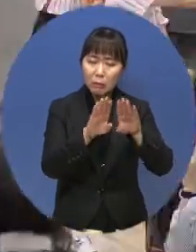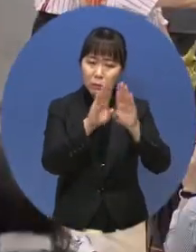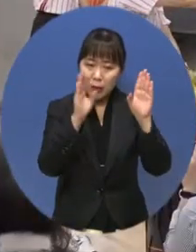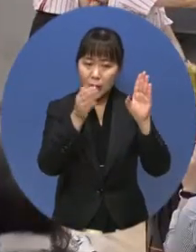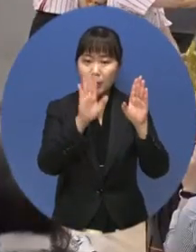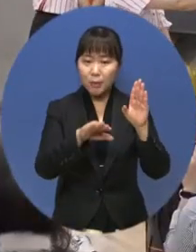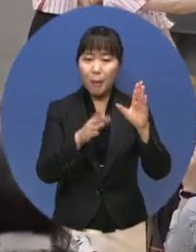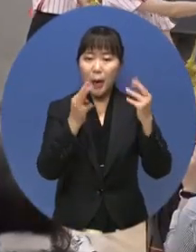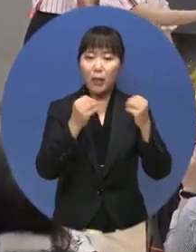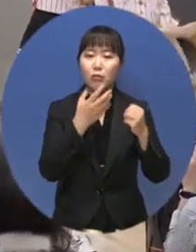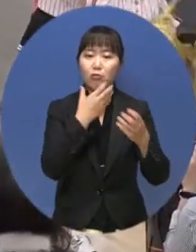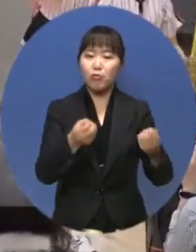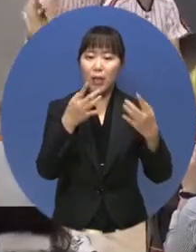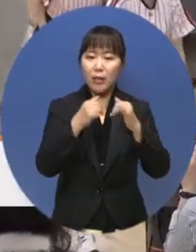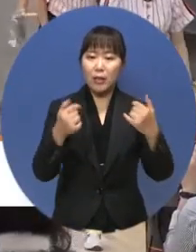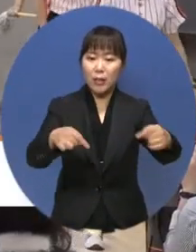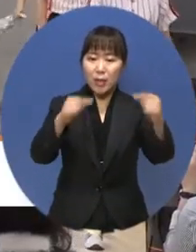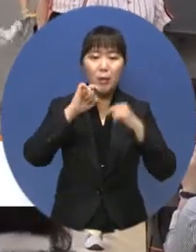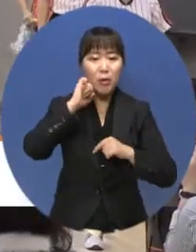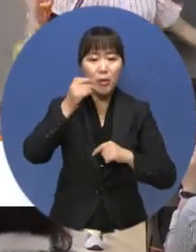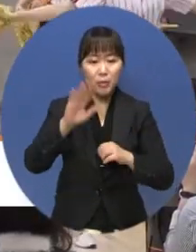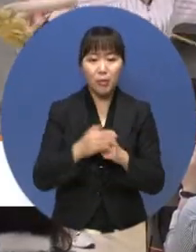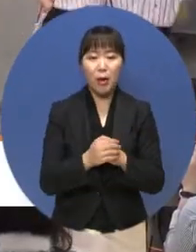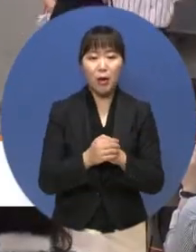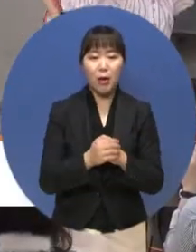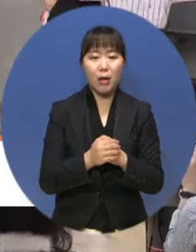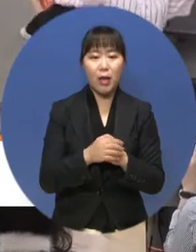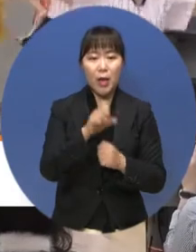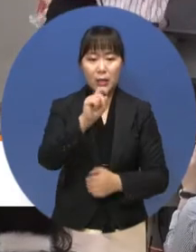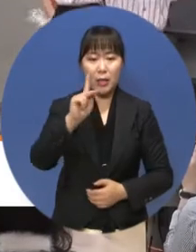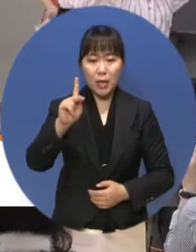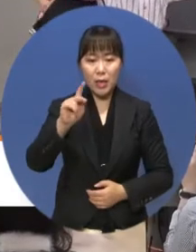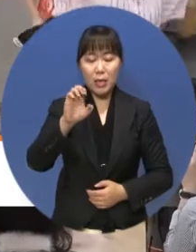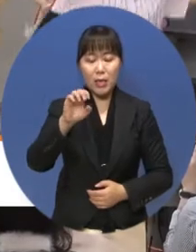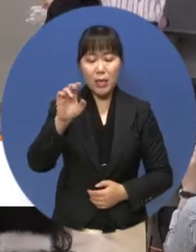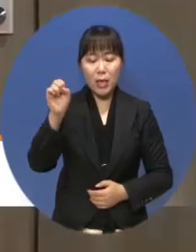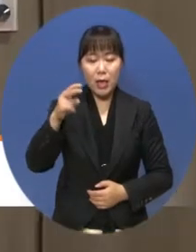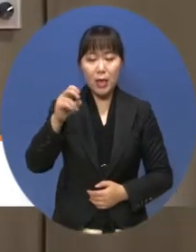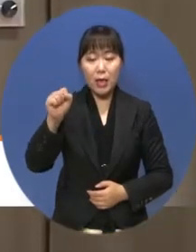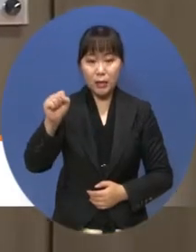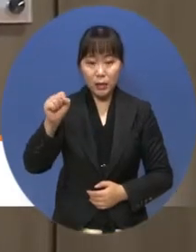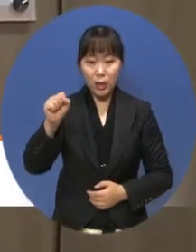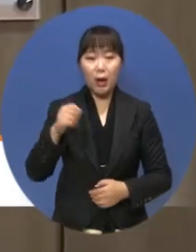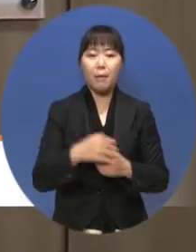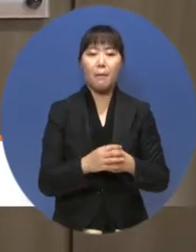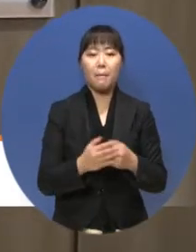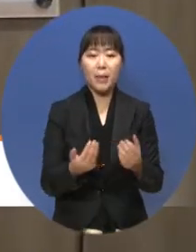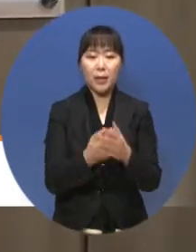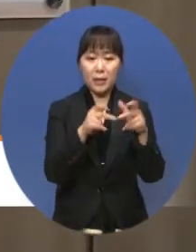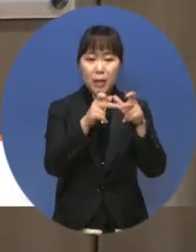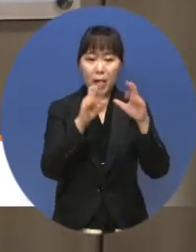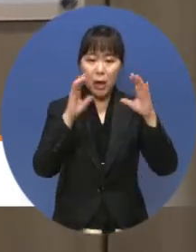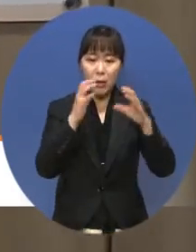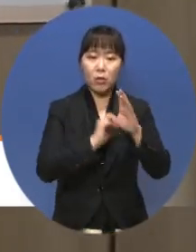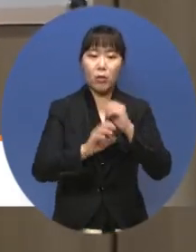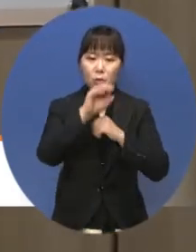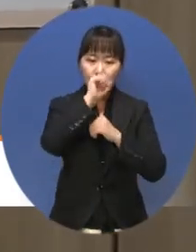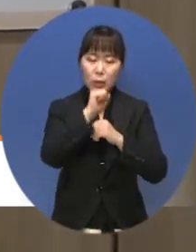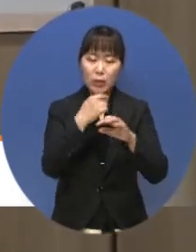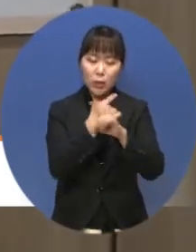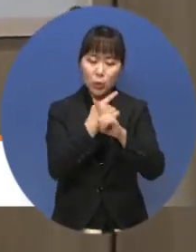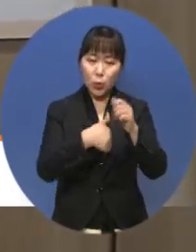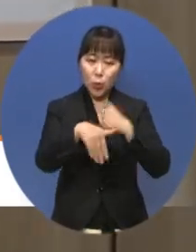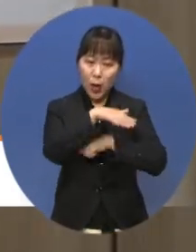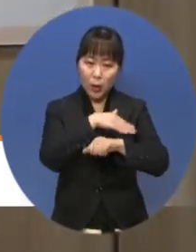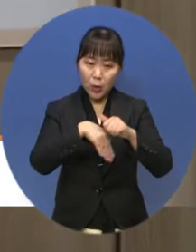많은 축하객들이 참석하지는 못했지만 주식회사 SK ENS가 발달장애 아동들의 더 나은